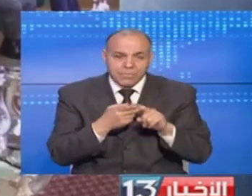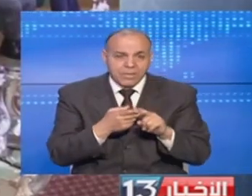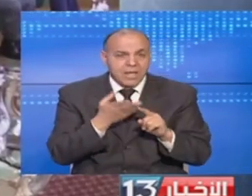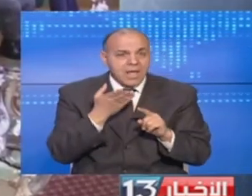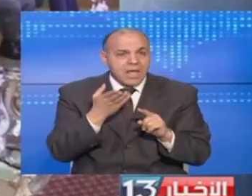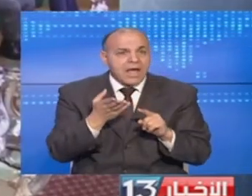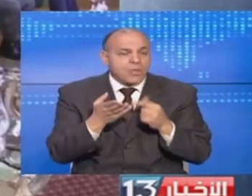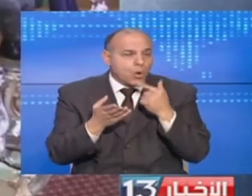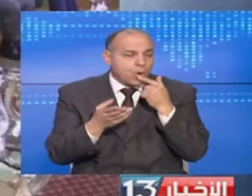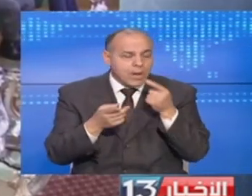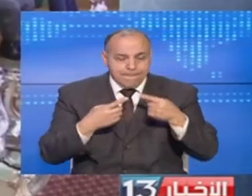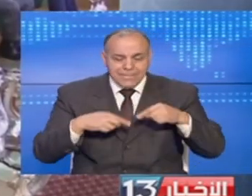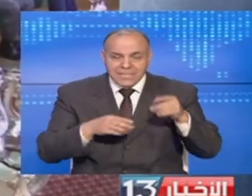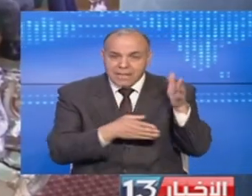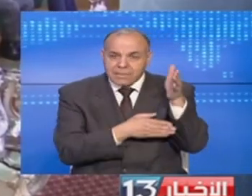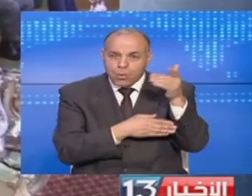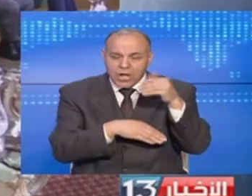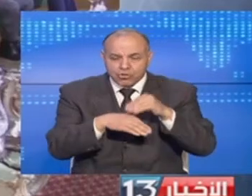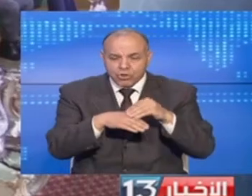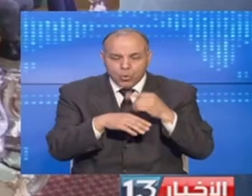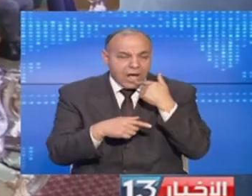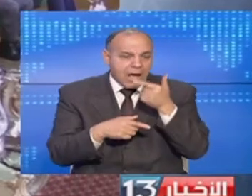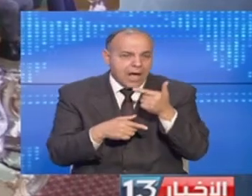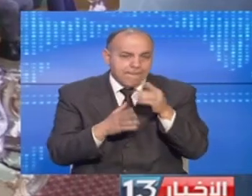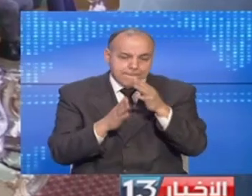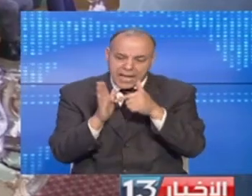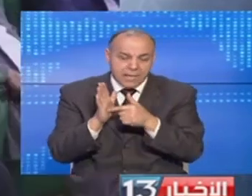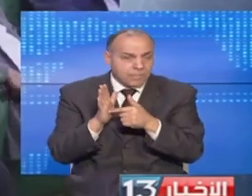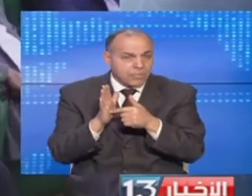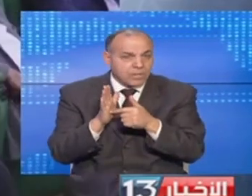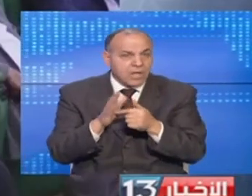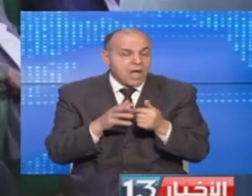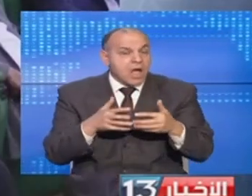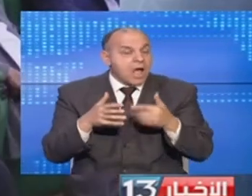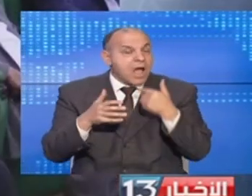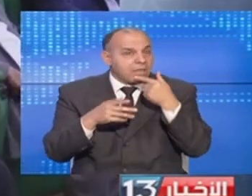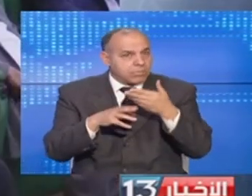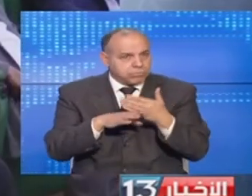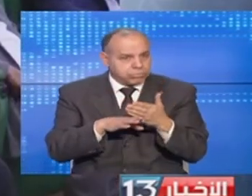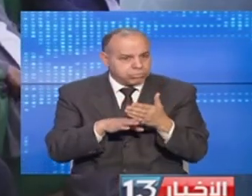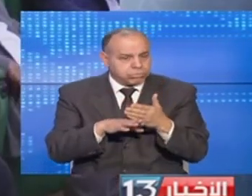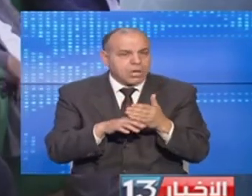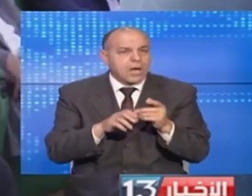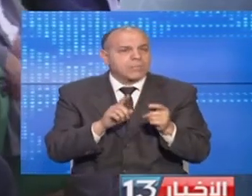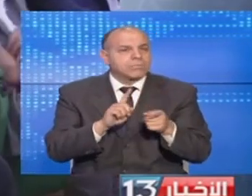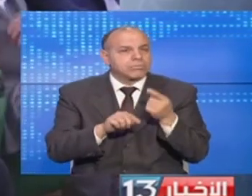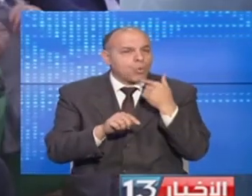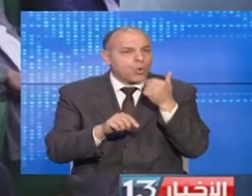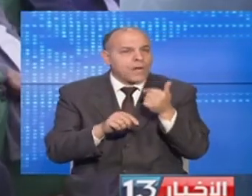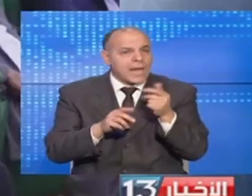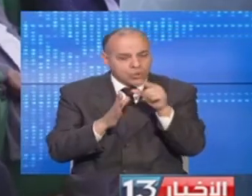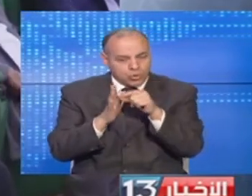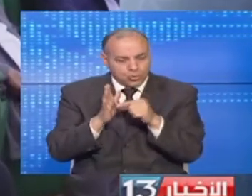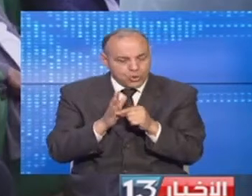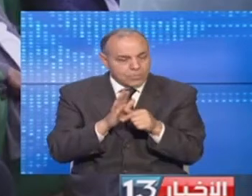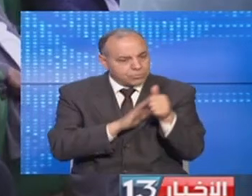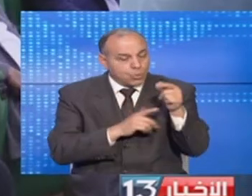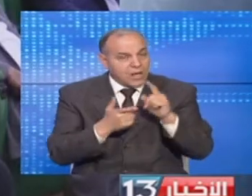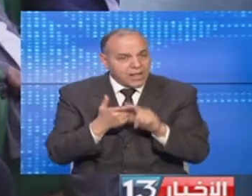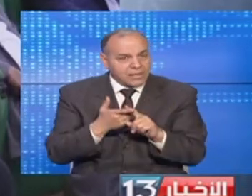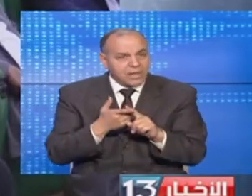محل اشاده مجلس الدوله الاستشاريه الذي اعرض في بيان له عن الامل في ان تزوج المسارات الخاصه بالمسار الدستوري بالنجاح